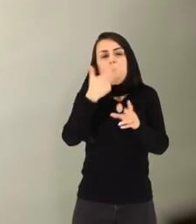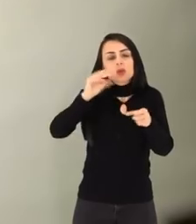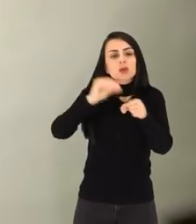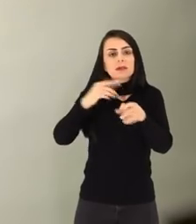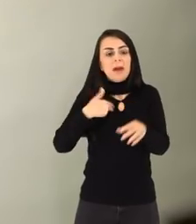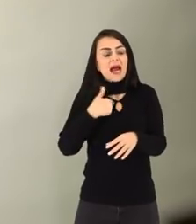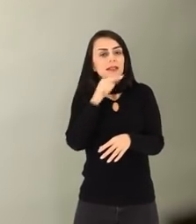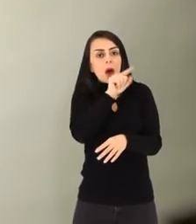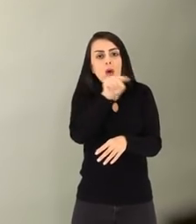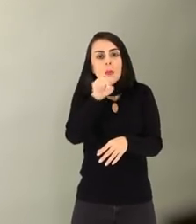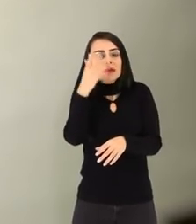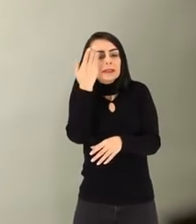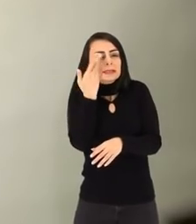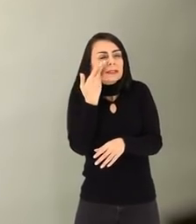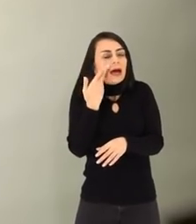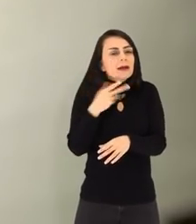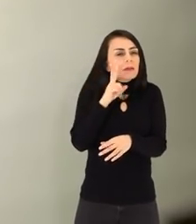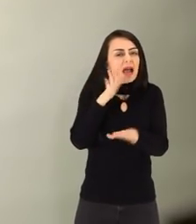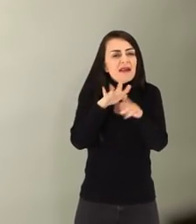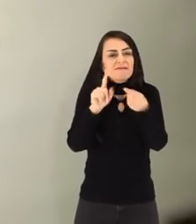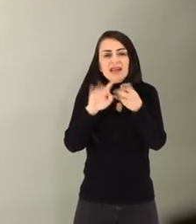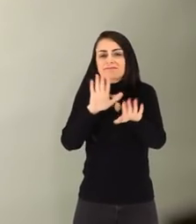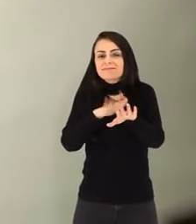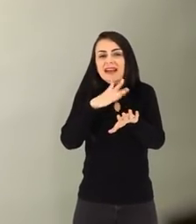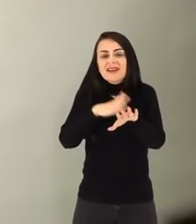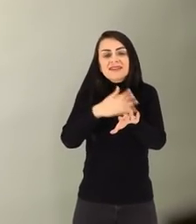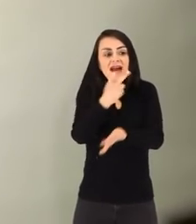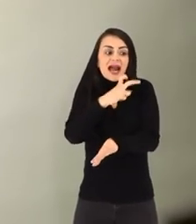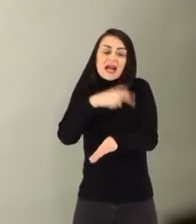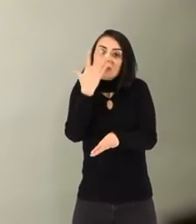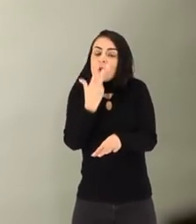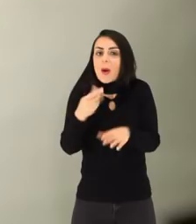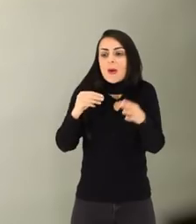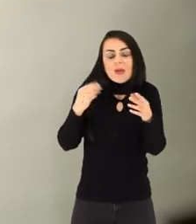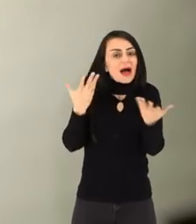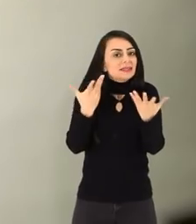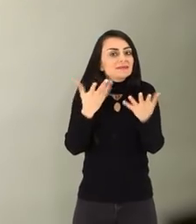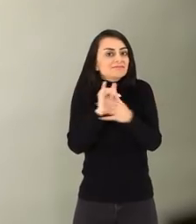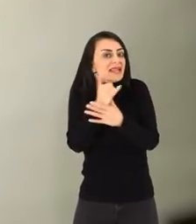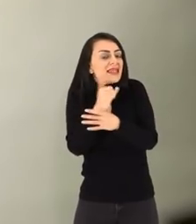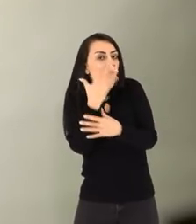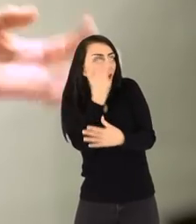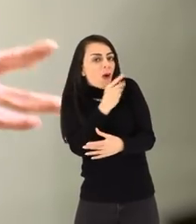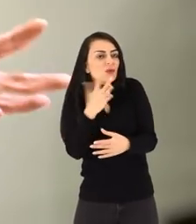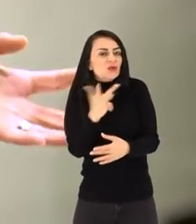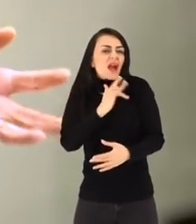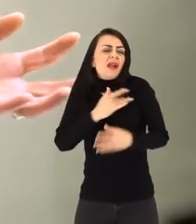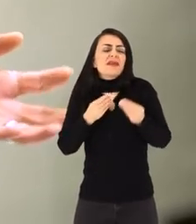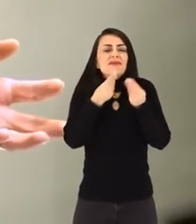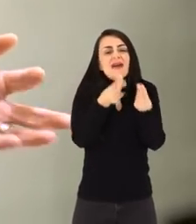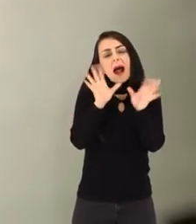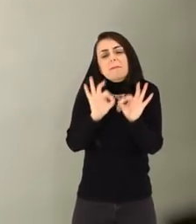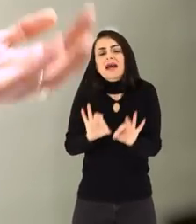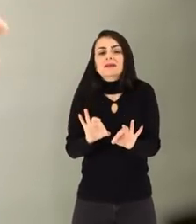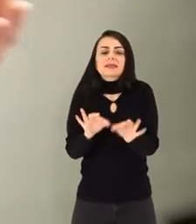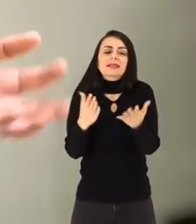biz izlemeye ve yavaş yavaş işte aşık olanlar olmaya bu mesleğe, işte gönül verenler başlamaya